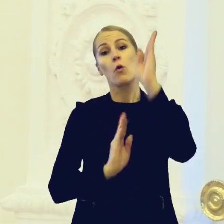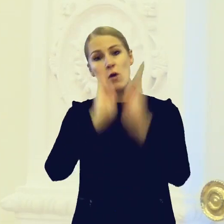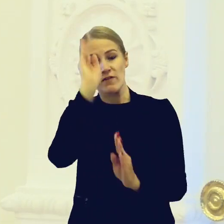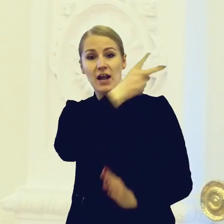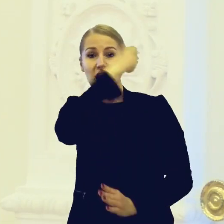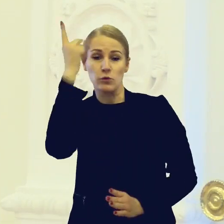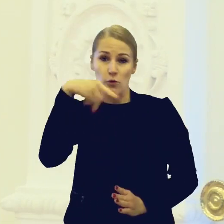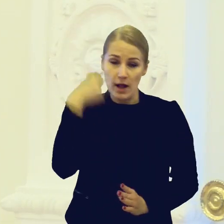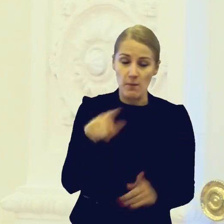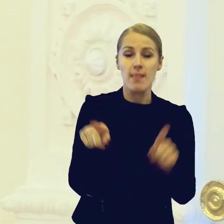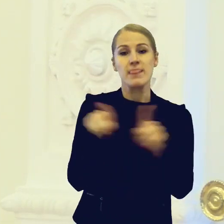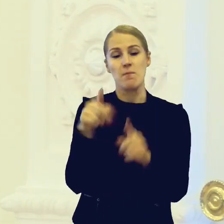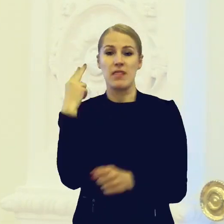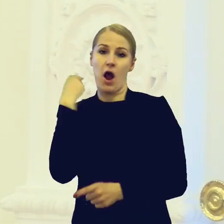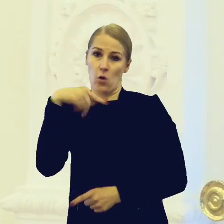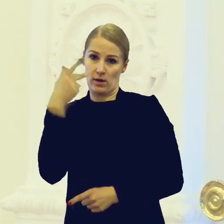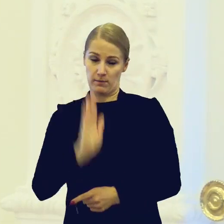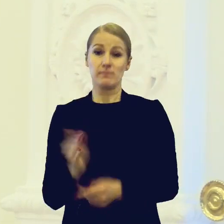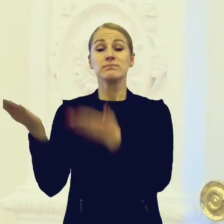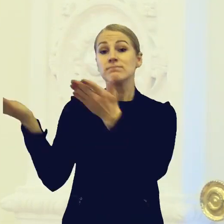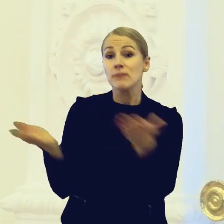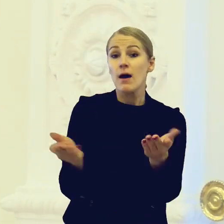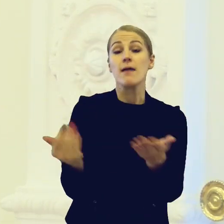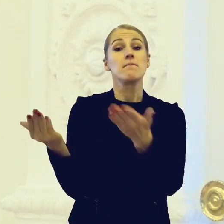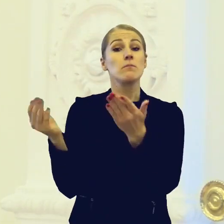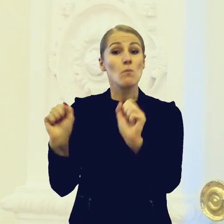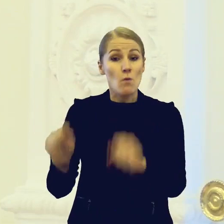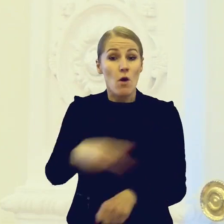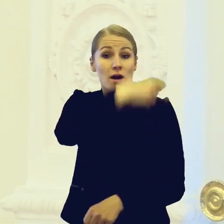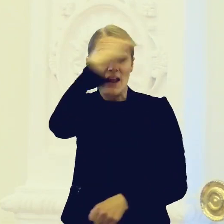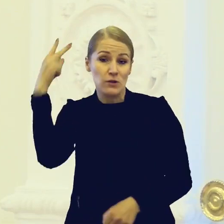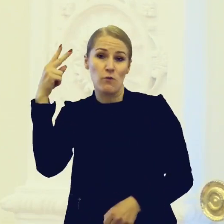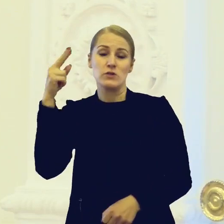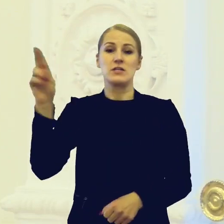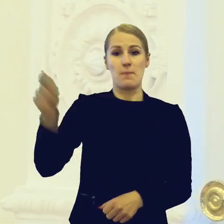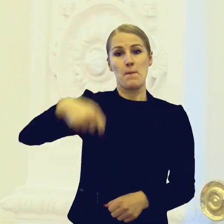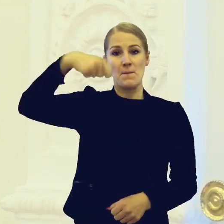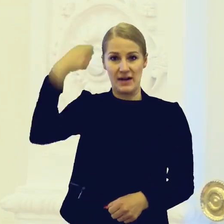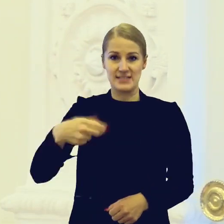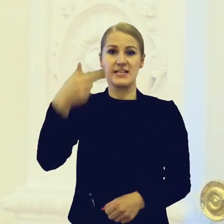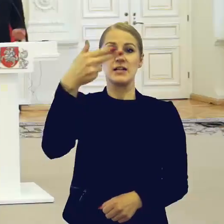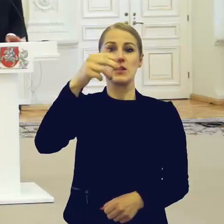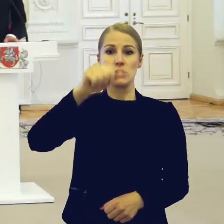su sinchroniniu vertimu. Pradėti kviečiu Lietuvos Respublikos prezidentą Gitaną Nausėdą.